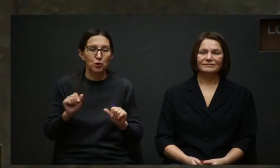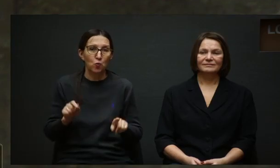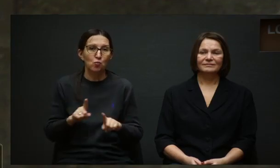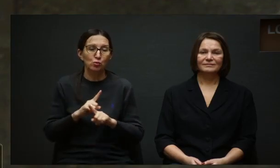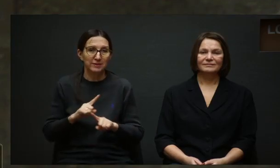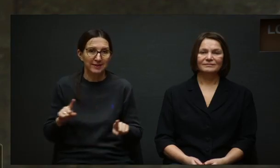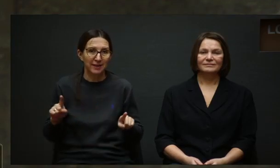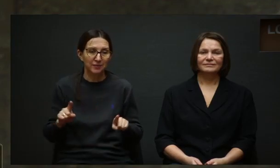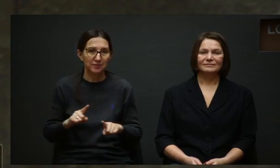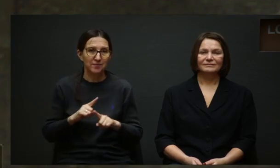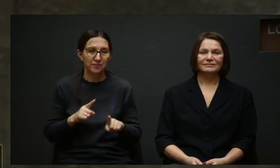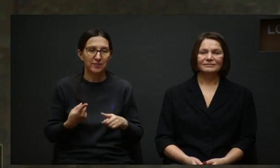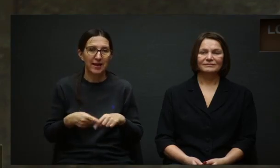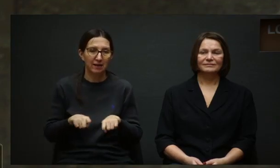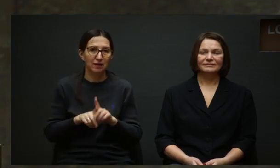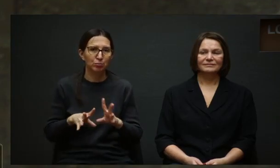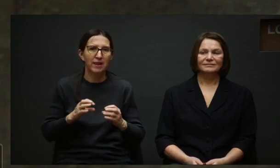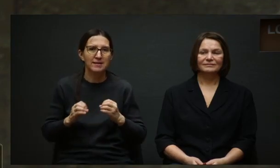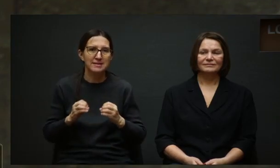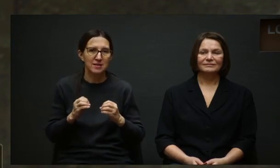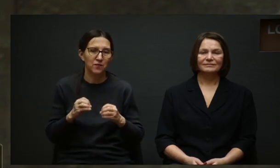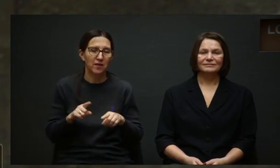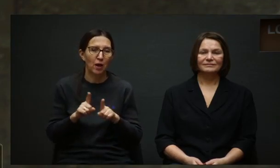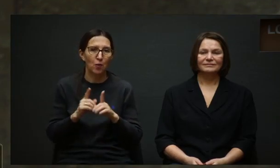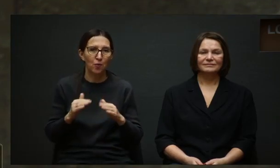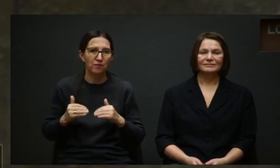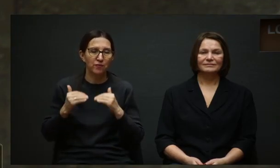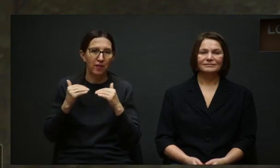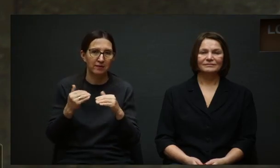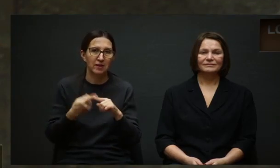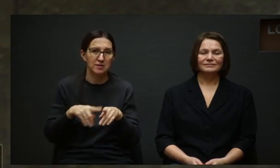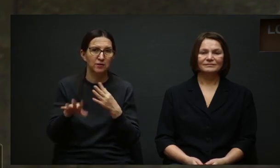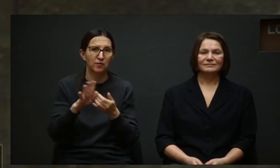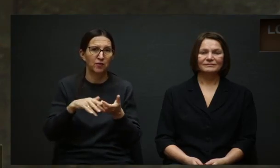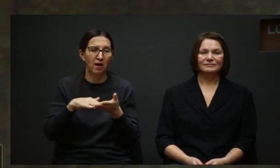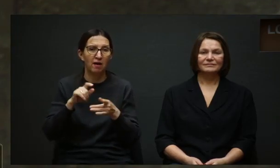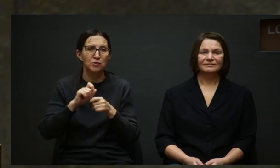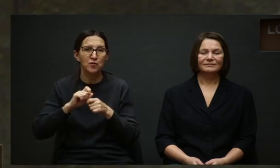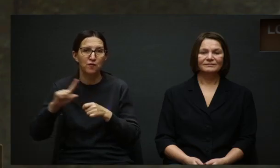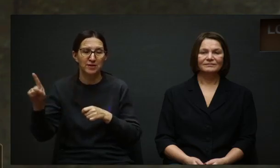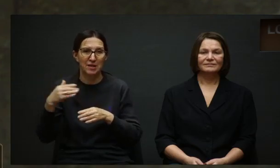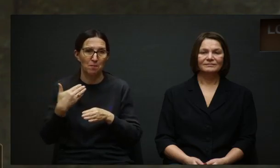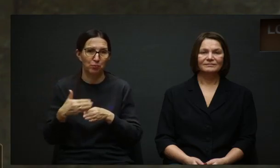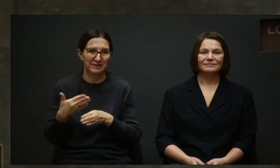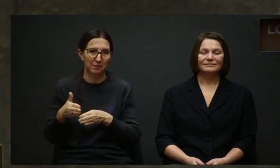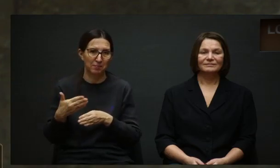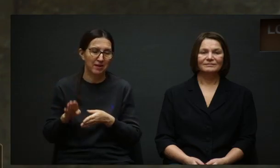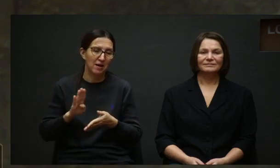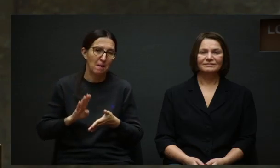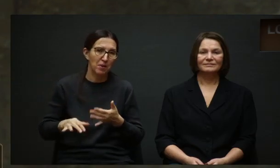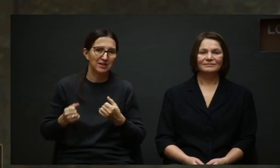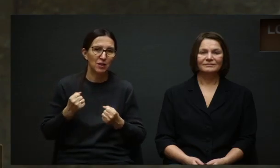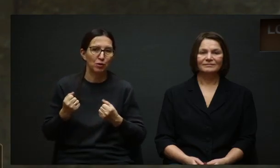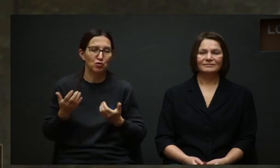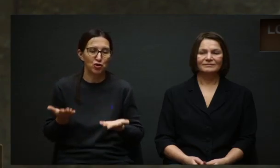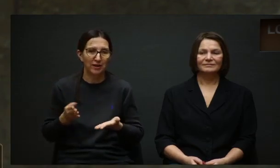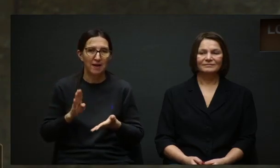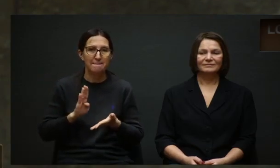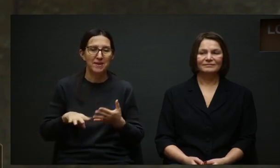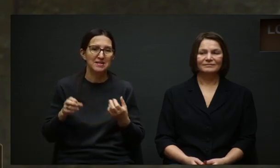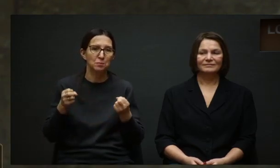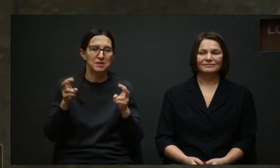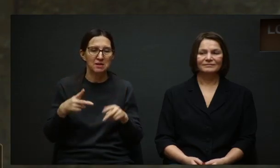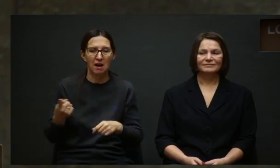это такой естественный кирпичик. Наверное, из этого все и выросло постепенно, без напряжения, без